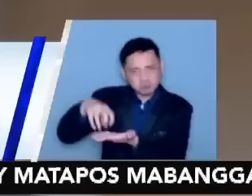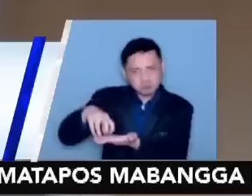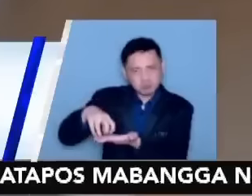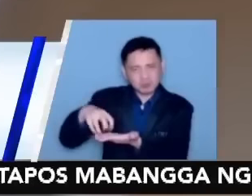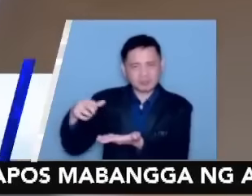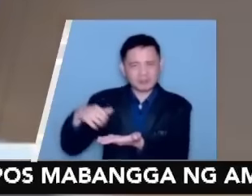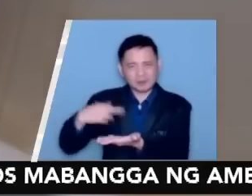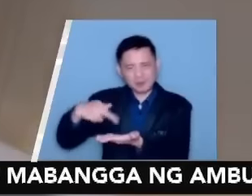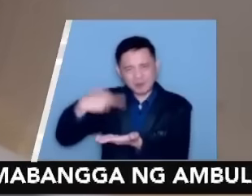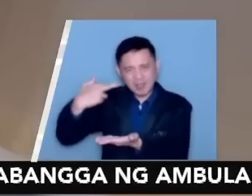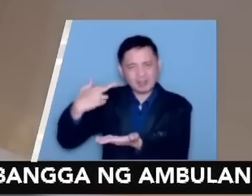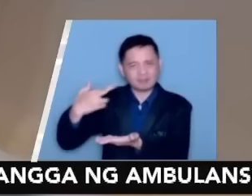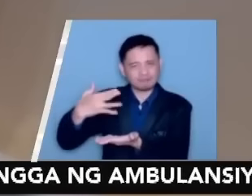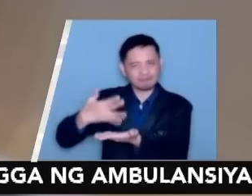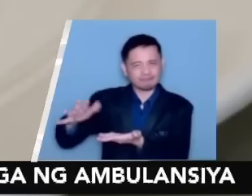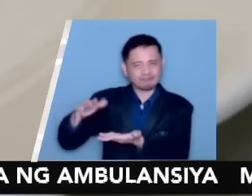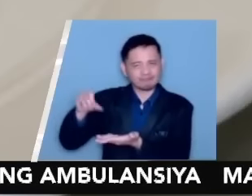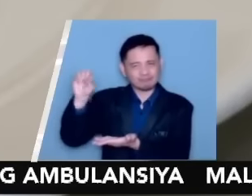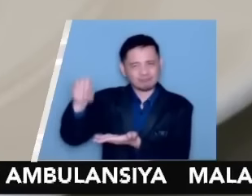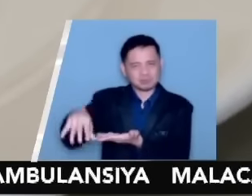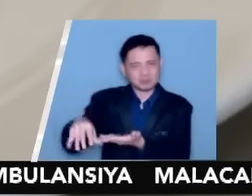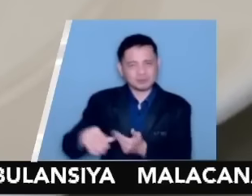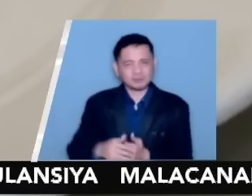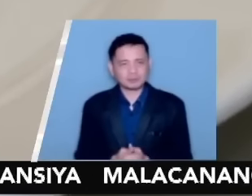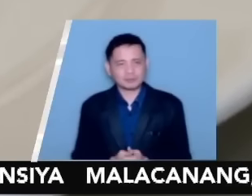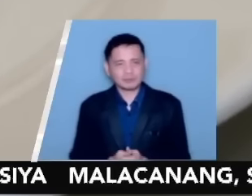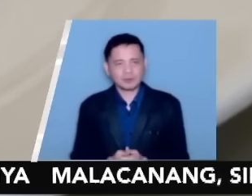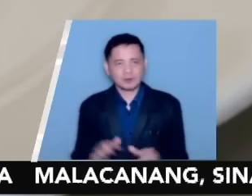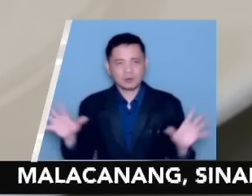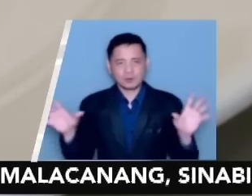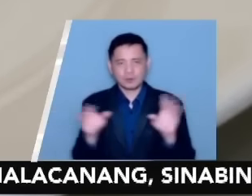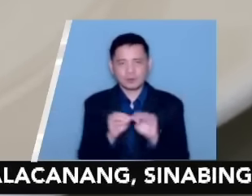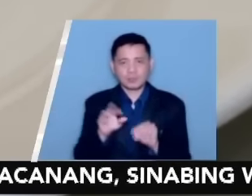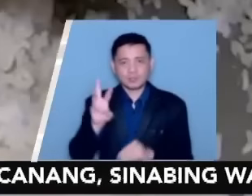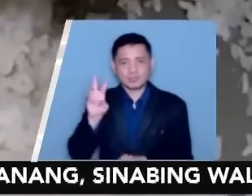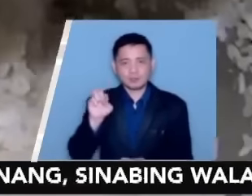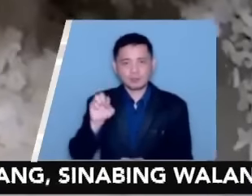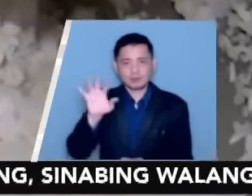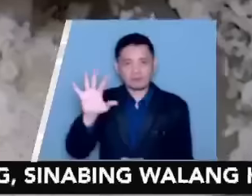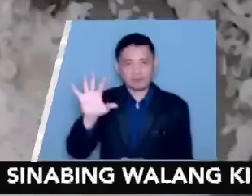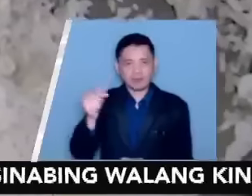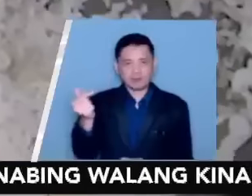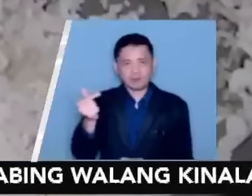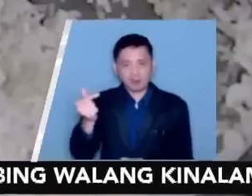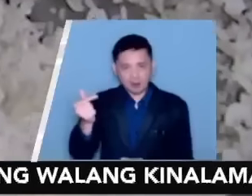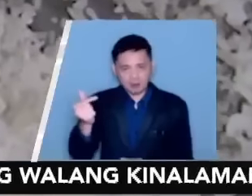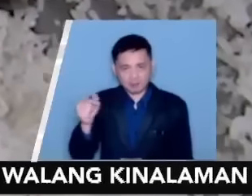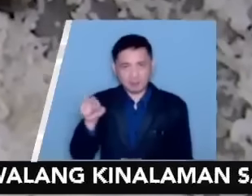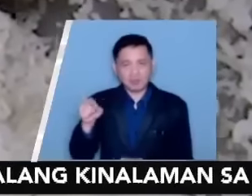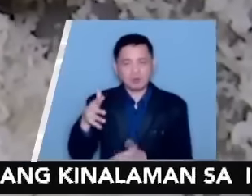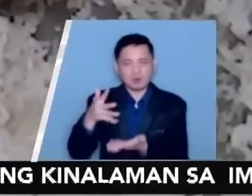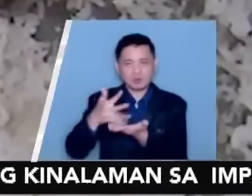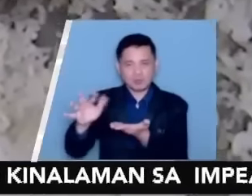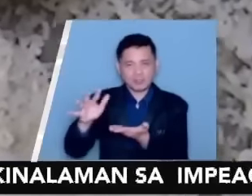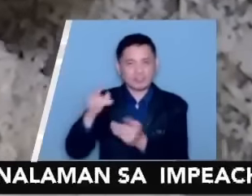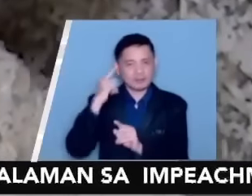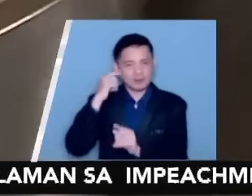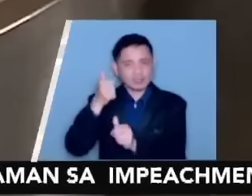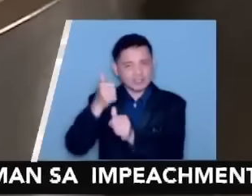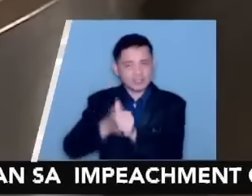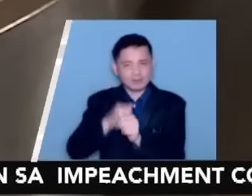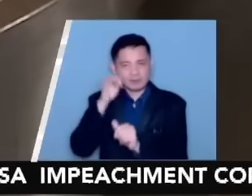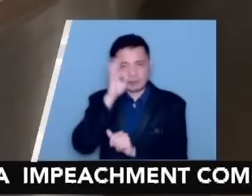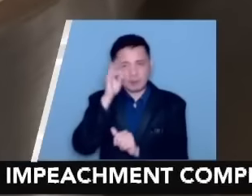isang pag-aaral naman, lumabas na humigit kumulang 6.5 gramo ng kanin ang nasasayang ng isang Pilipino kada